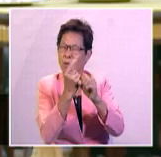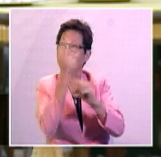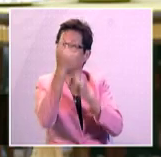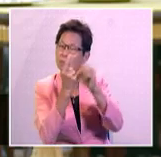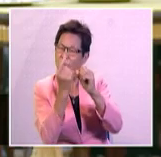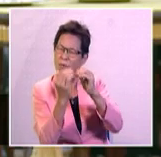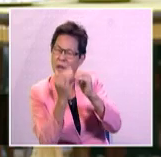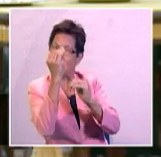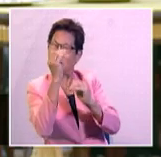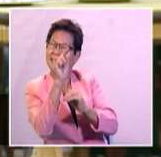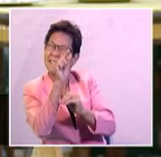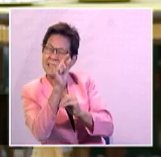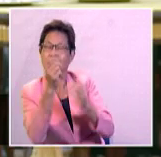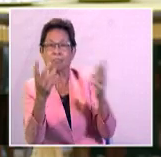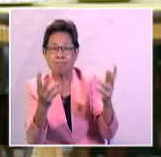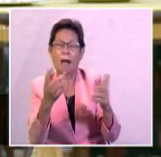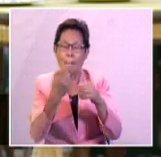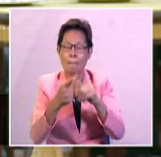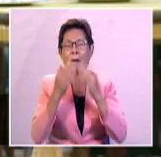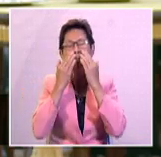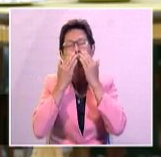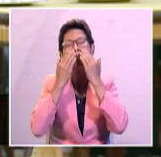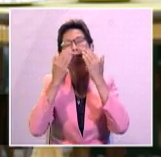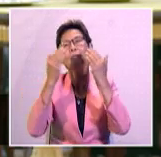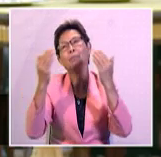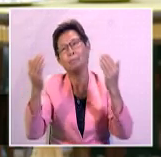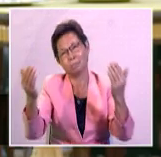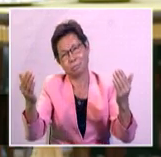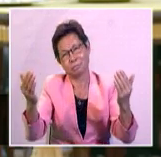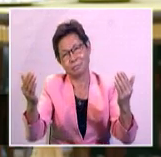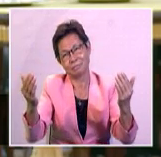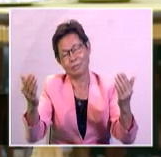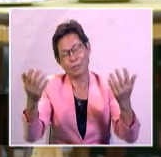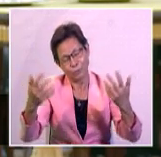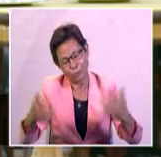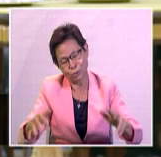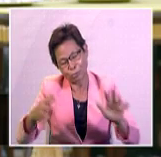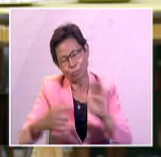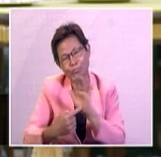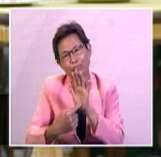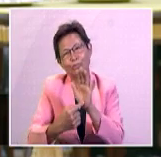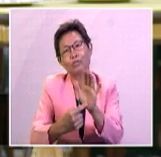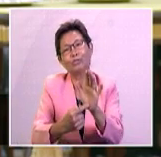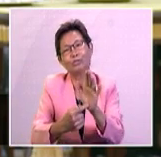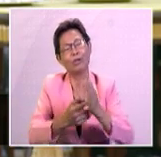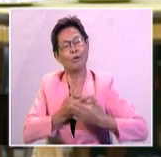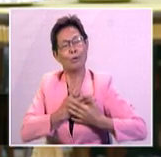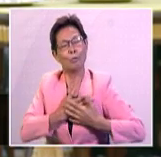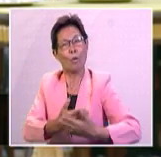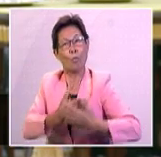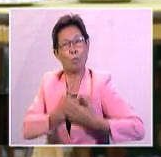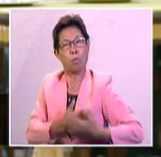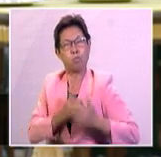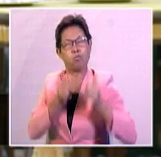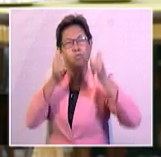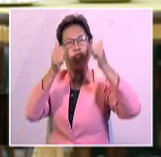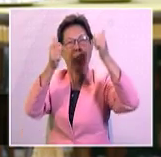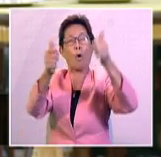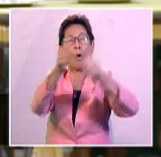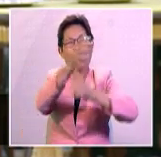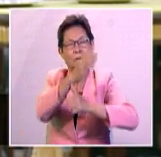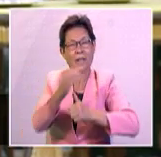tahun, namun alhamdulillah ia telah menunjukkan komitmen yang tinggi